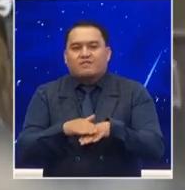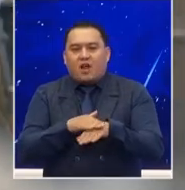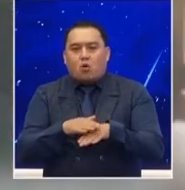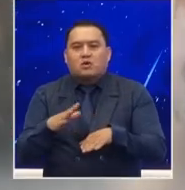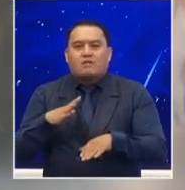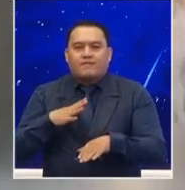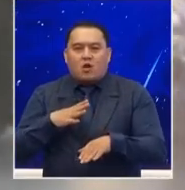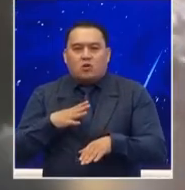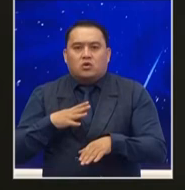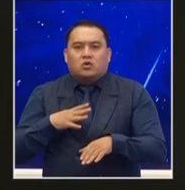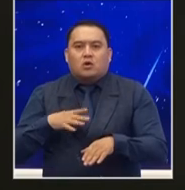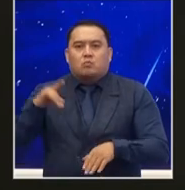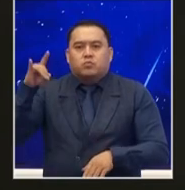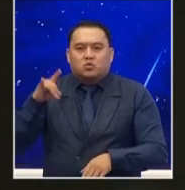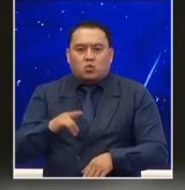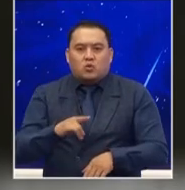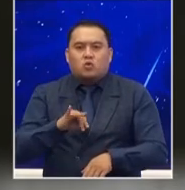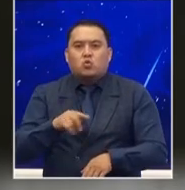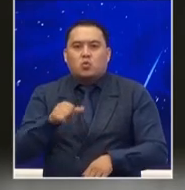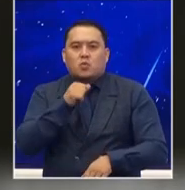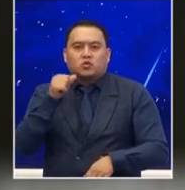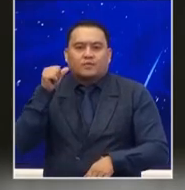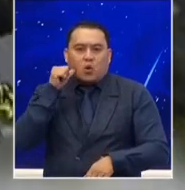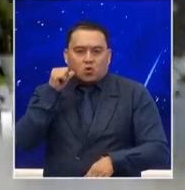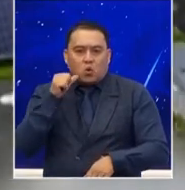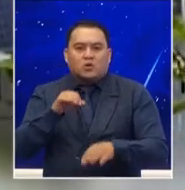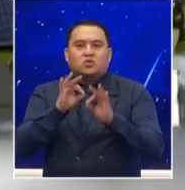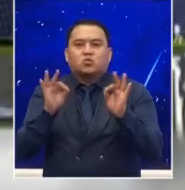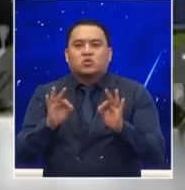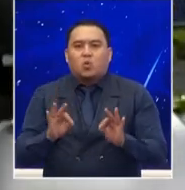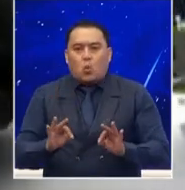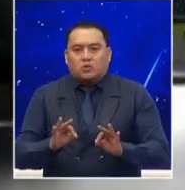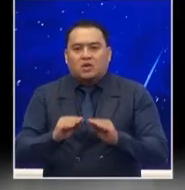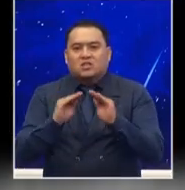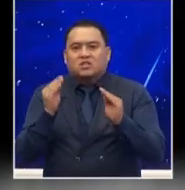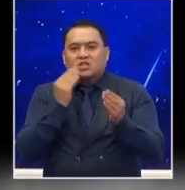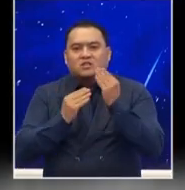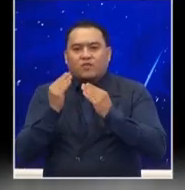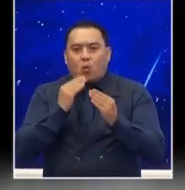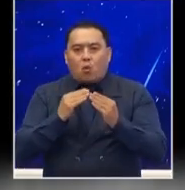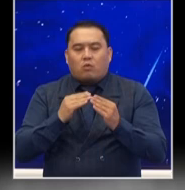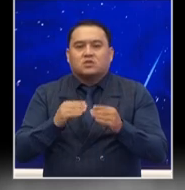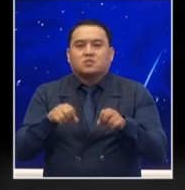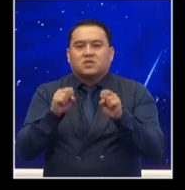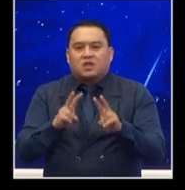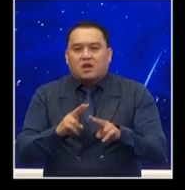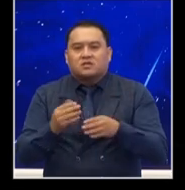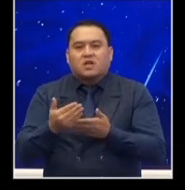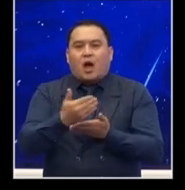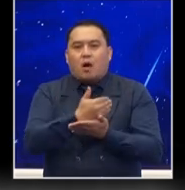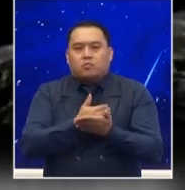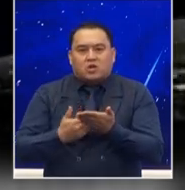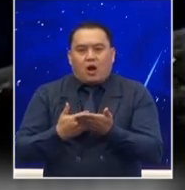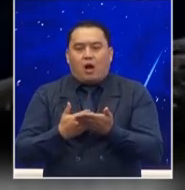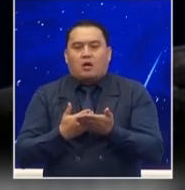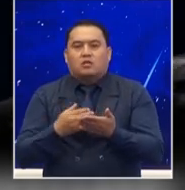астероида зонд совершил посадку в июле прошлого года. Он создал искусственный кратер на поверхности астероида, собрал породы,